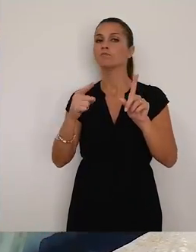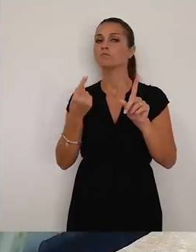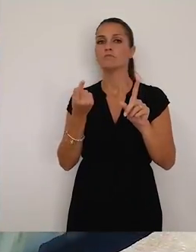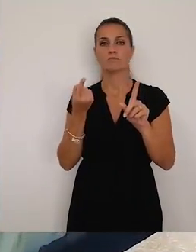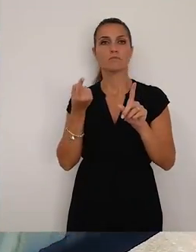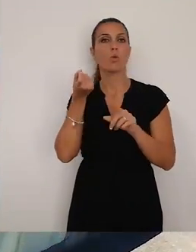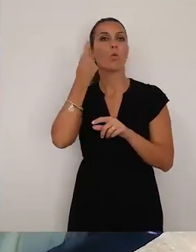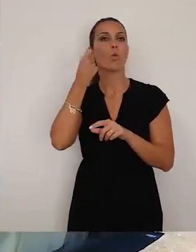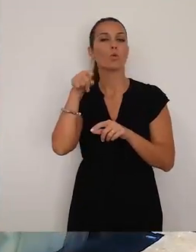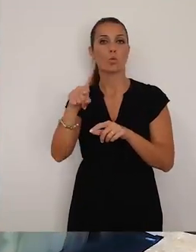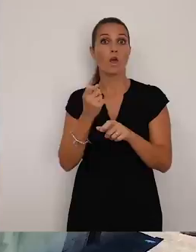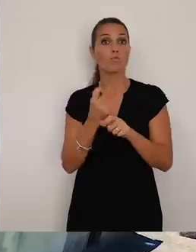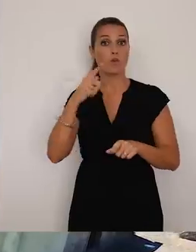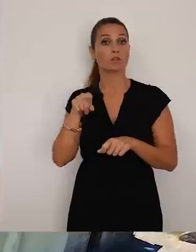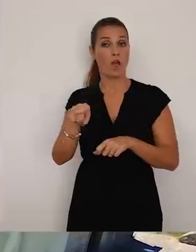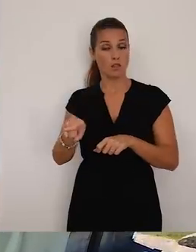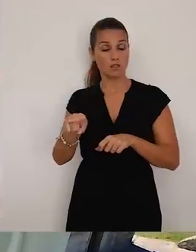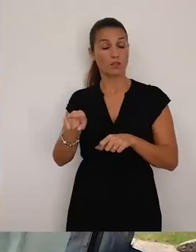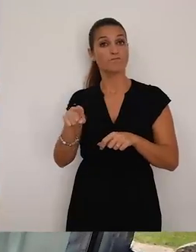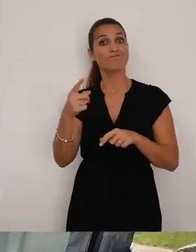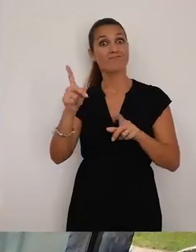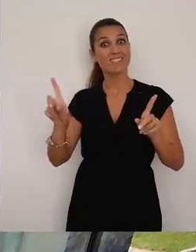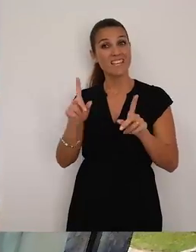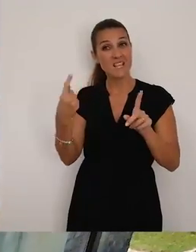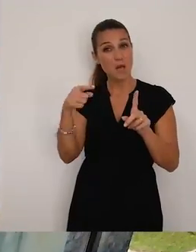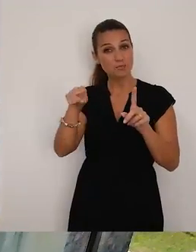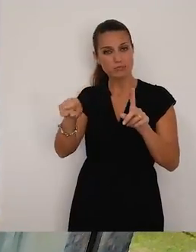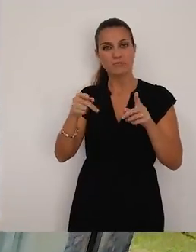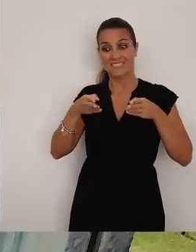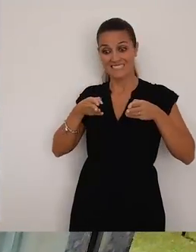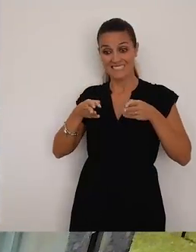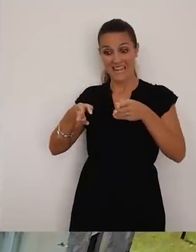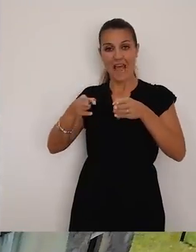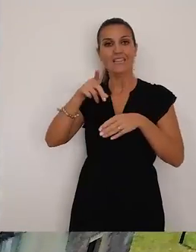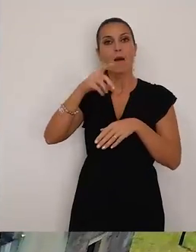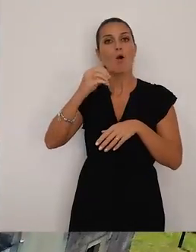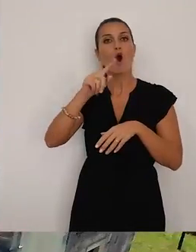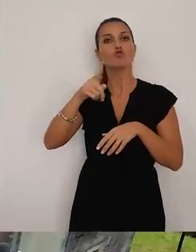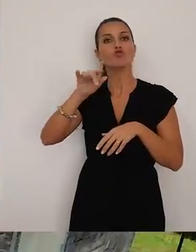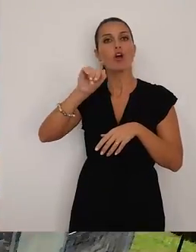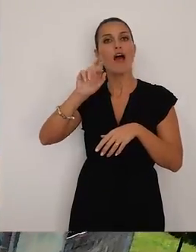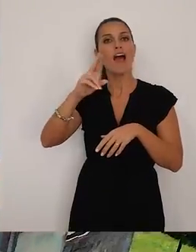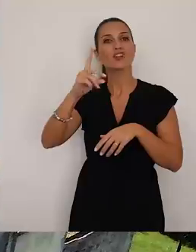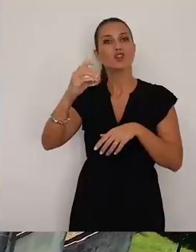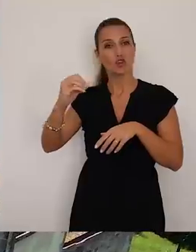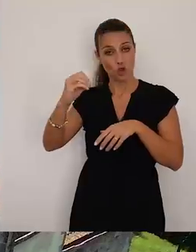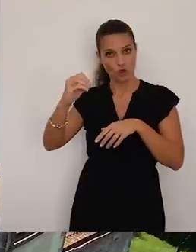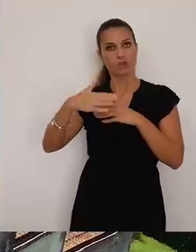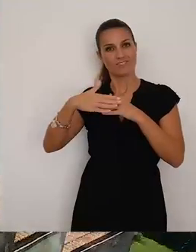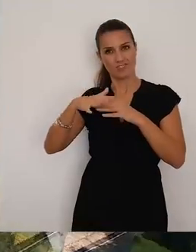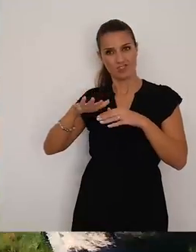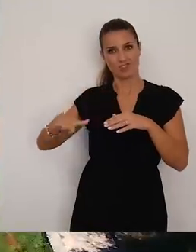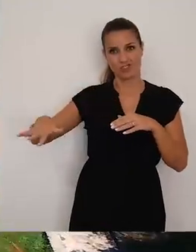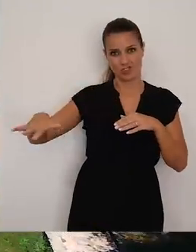alto valore culturale. L'edificio si staglia lungo la strada che conduce a Poggiardo, in posizione periferica rispetto al